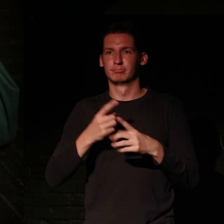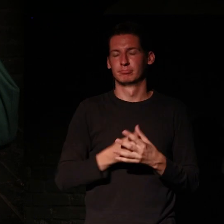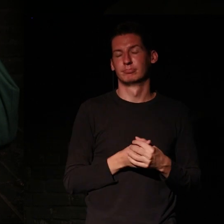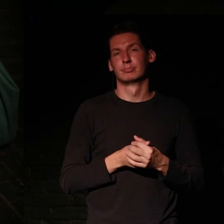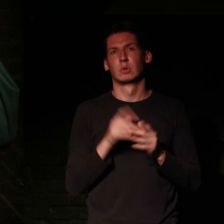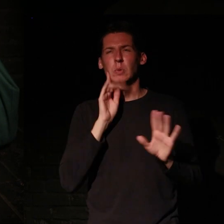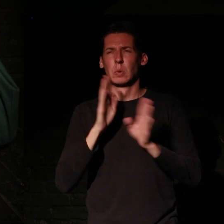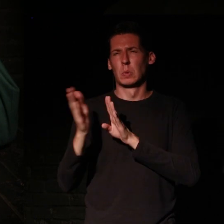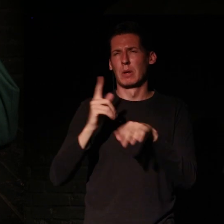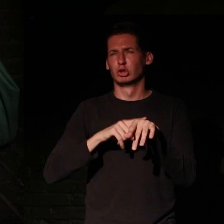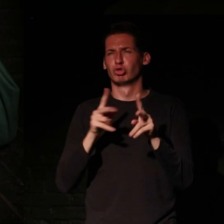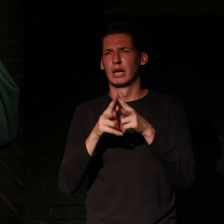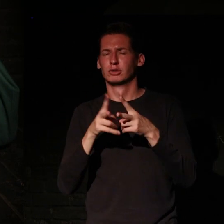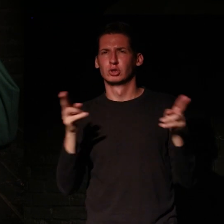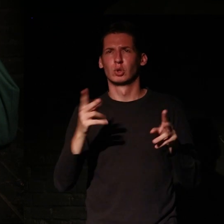przełomu